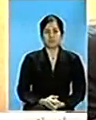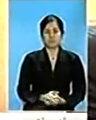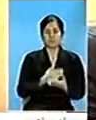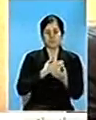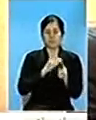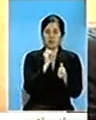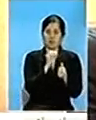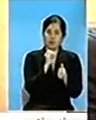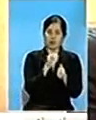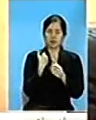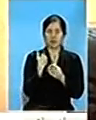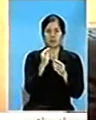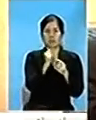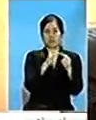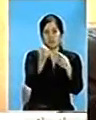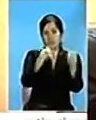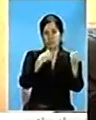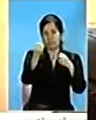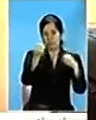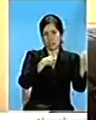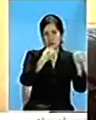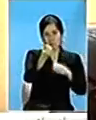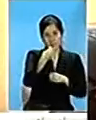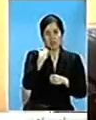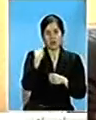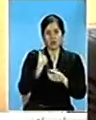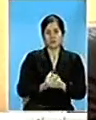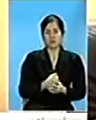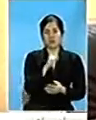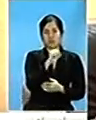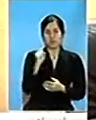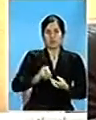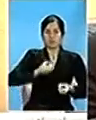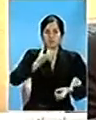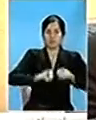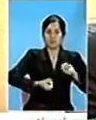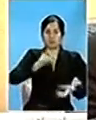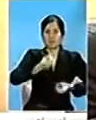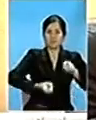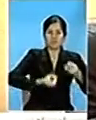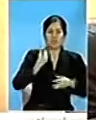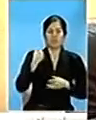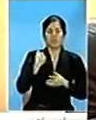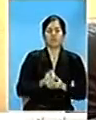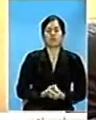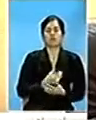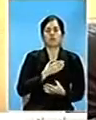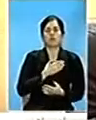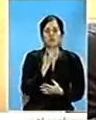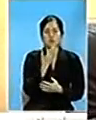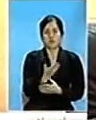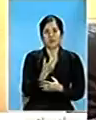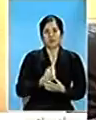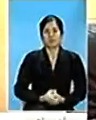ความคิดเห็นต่างๆที่ท่านทั้งหลายท่านผู้มีเกียรติทุกท่านได้กรุณานำเสนอดิฉันขออนุญาต